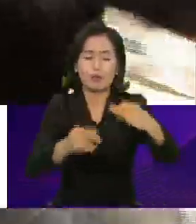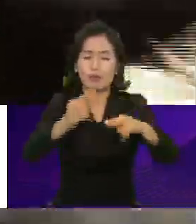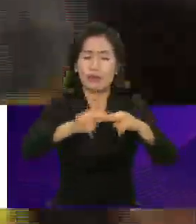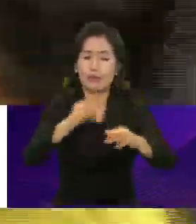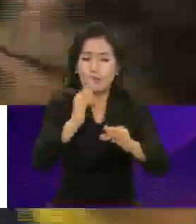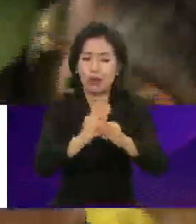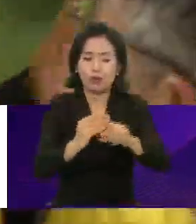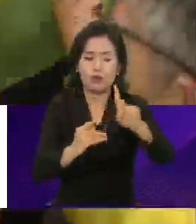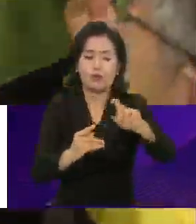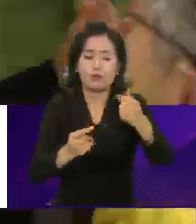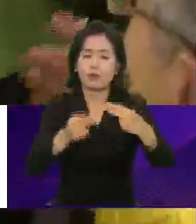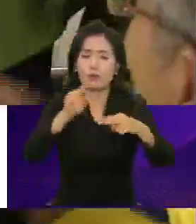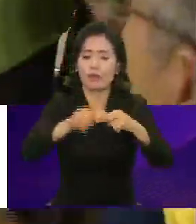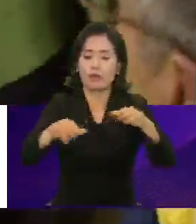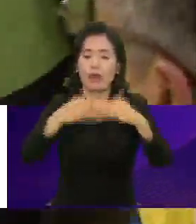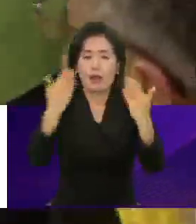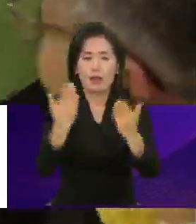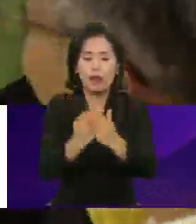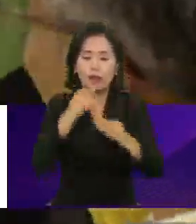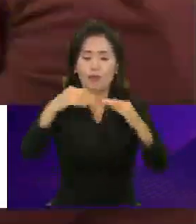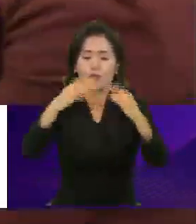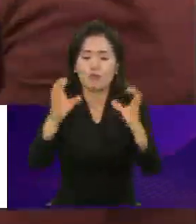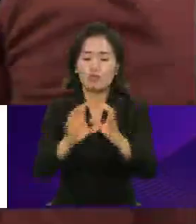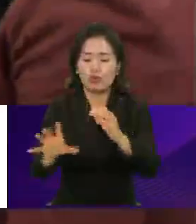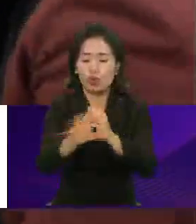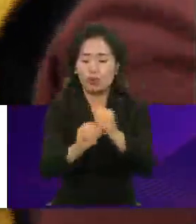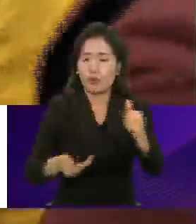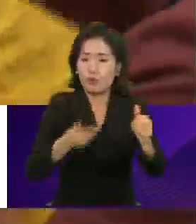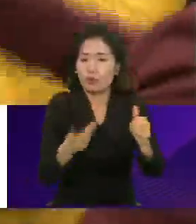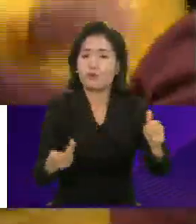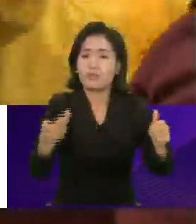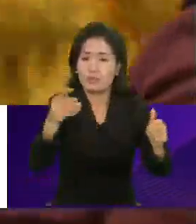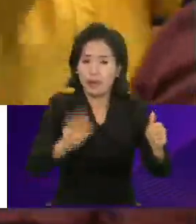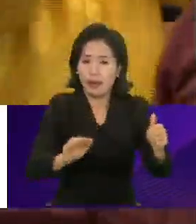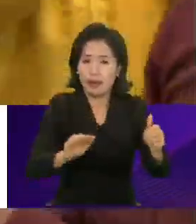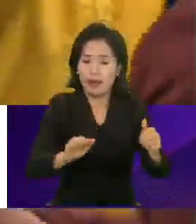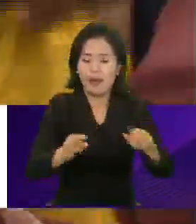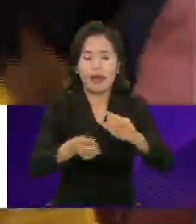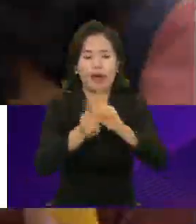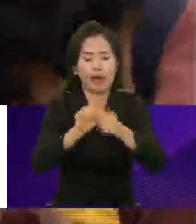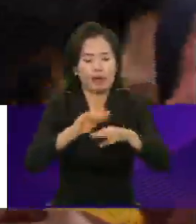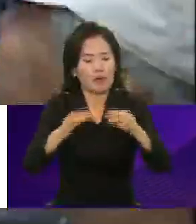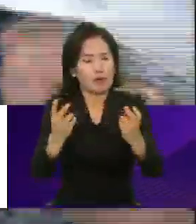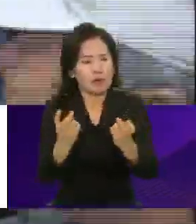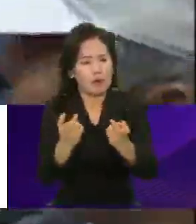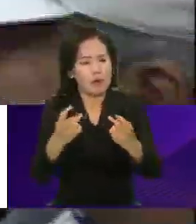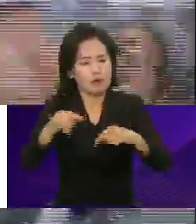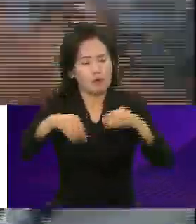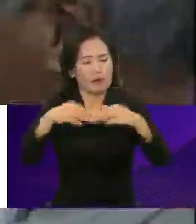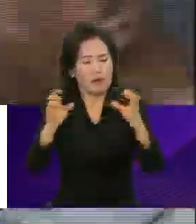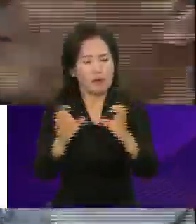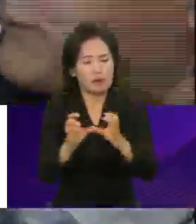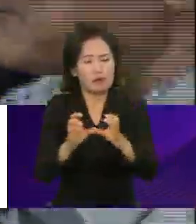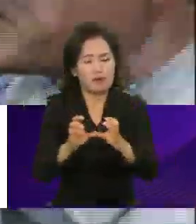가운데 16석을 당시 민주통합당에 몰아줬지만 대한정당으로서 민심을 얻지 못하면서